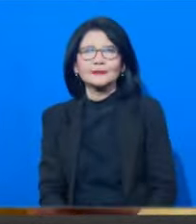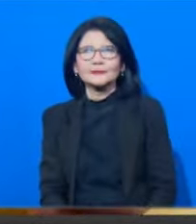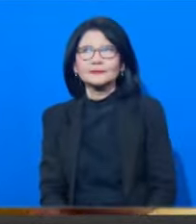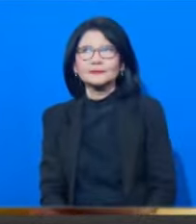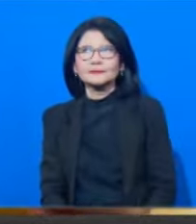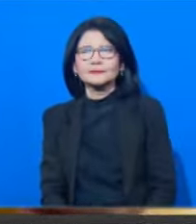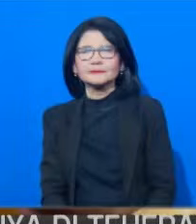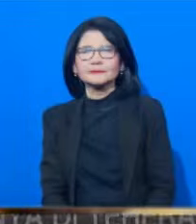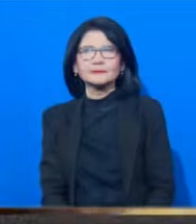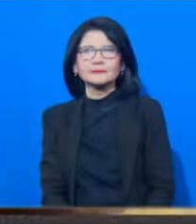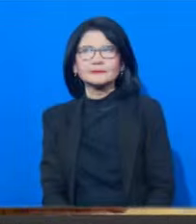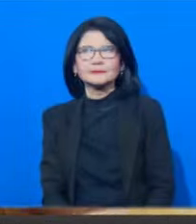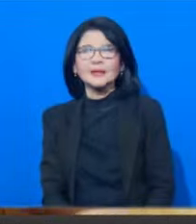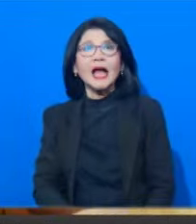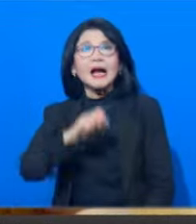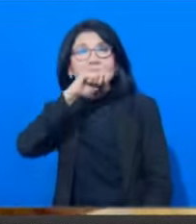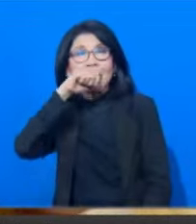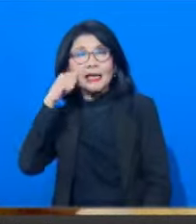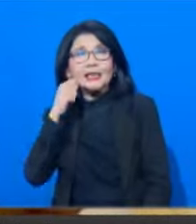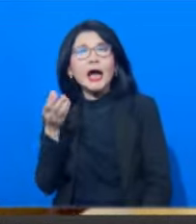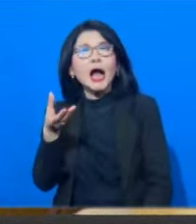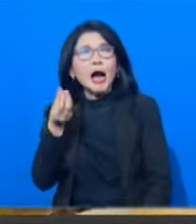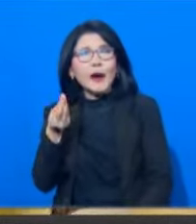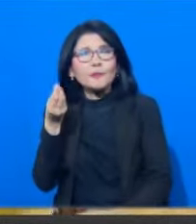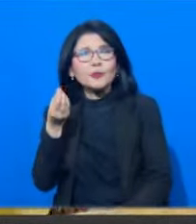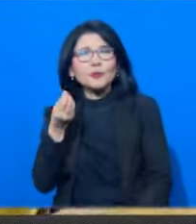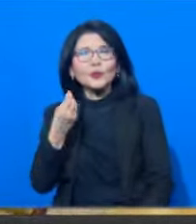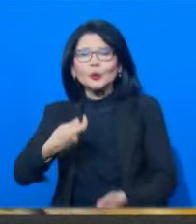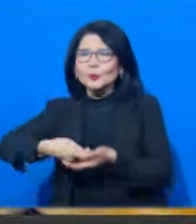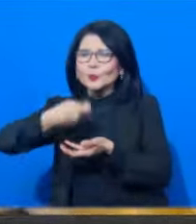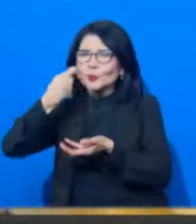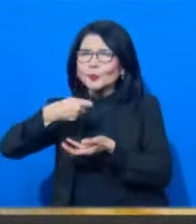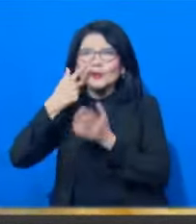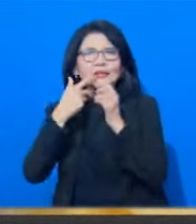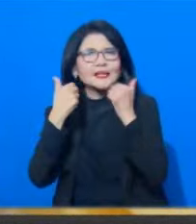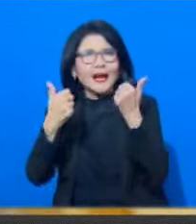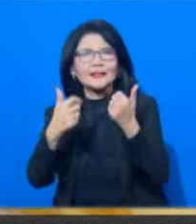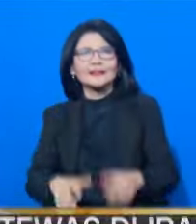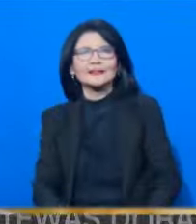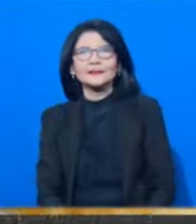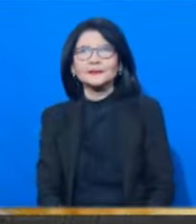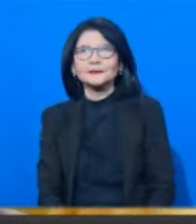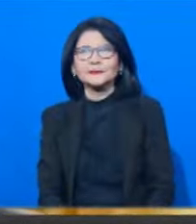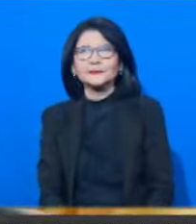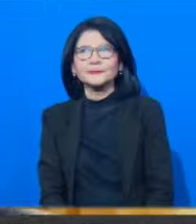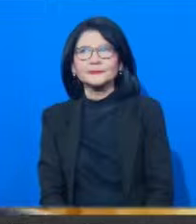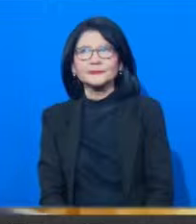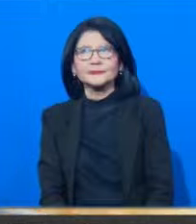Petisnya kuat. Daging nyambuk, sayurnya seger. Ayo, kita lanjutkan.